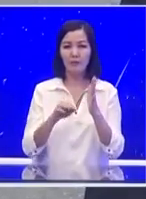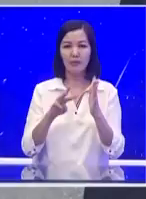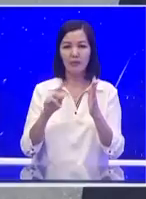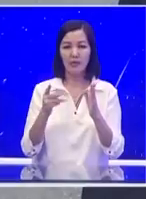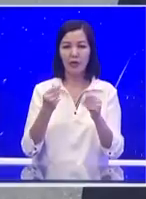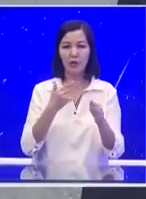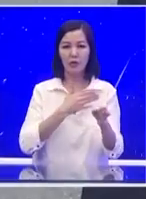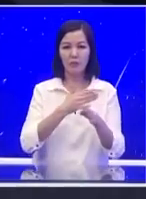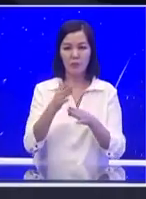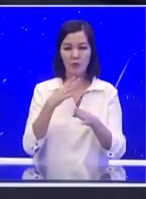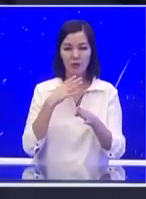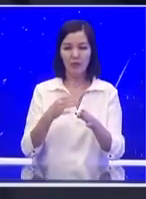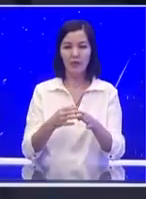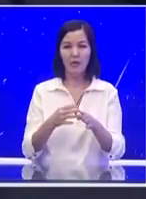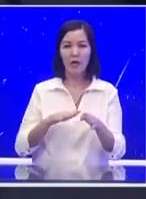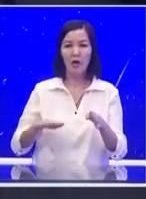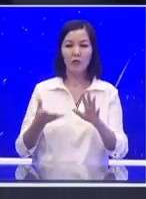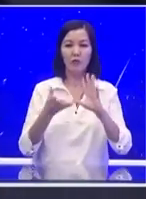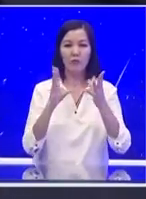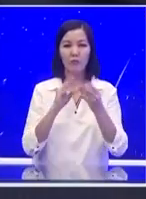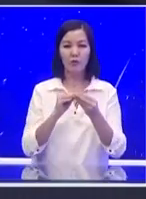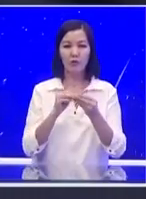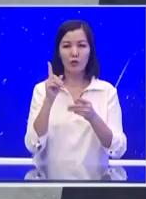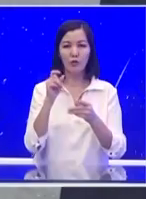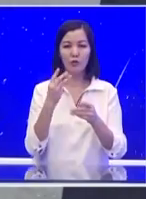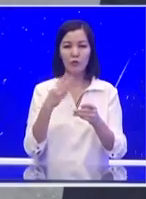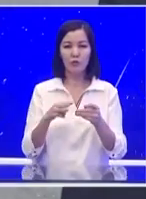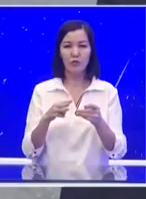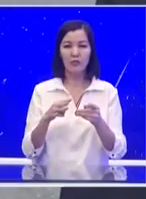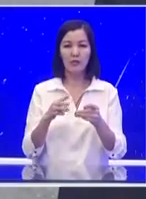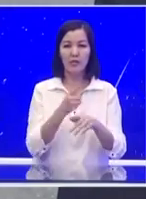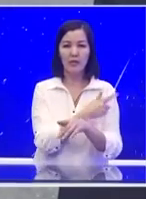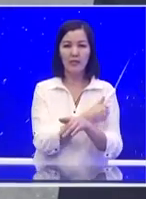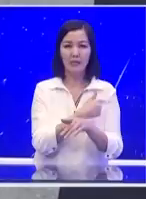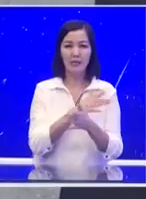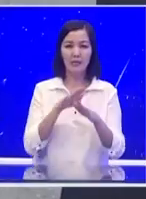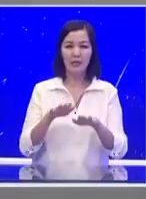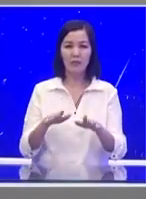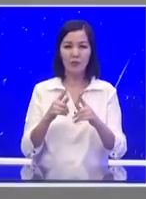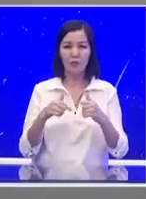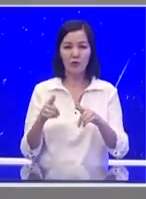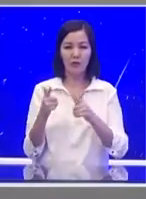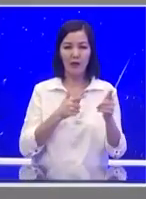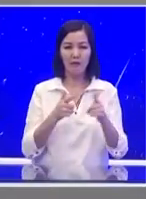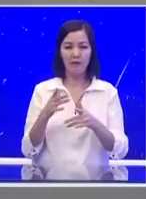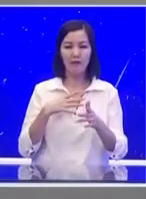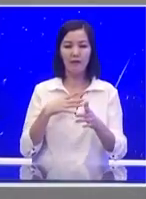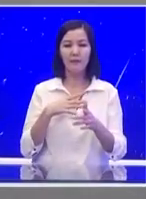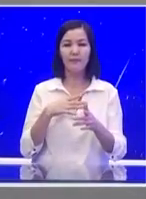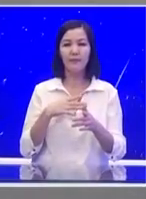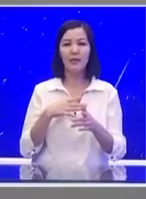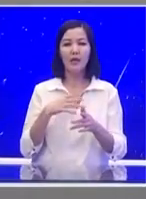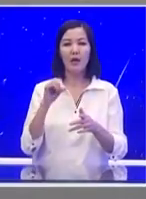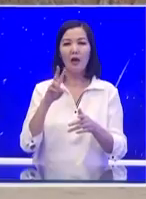қаражат қарастырылды. Аудан бойынша 130 стационарлық орын дайындалды. Ал Алакөл ветеринарлық